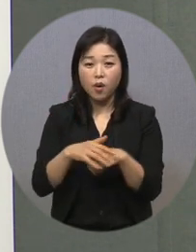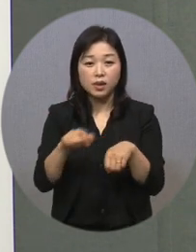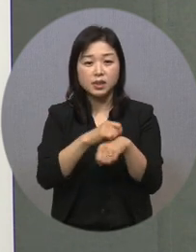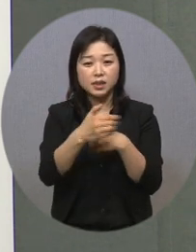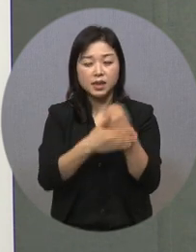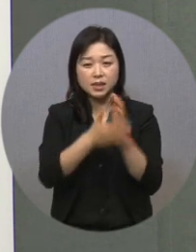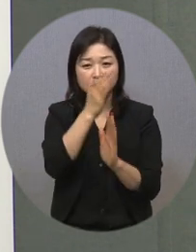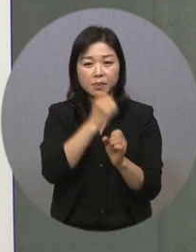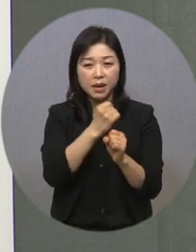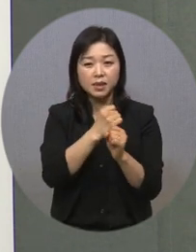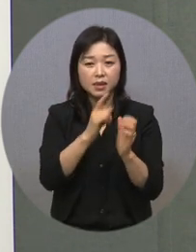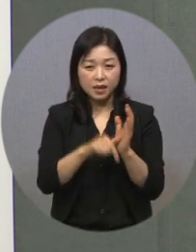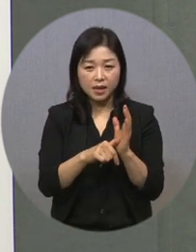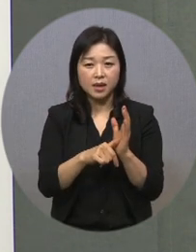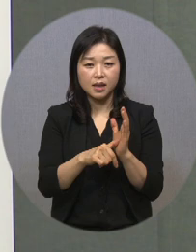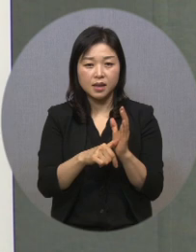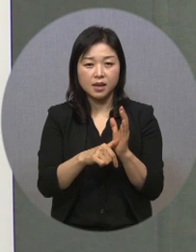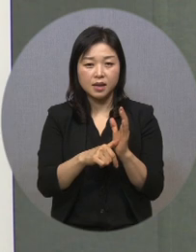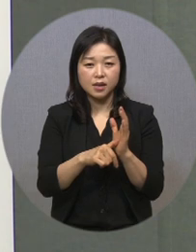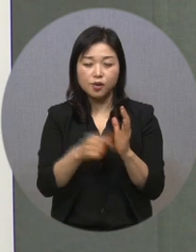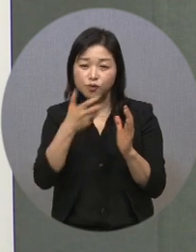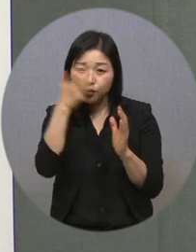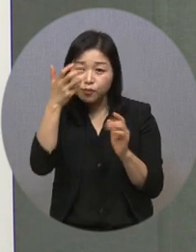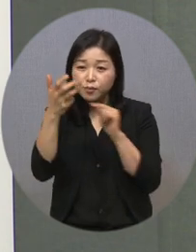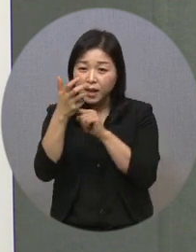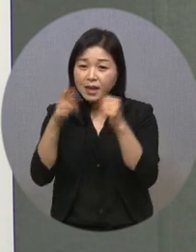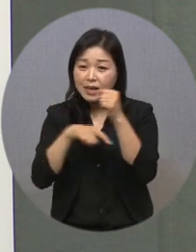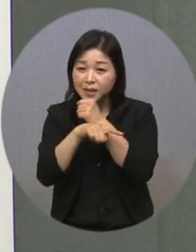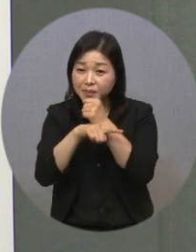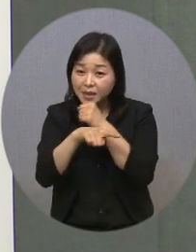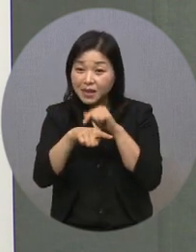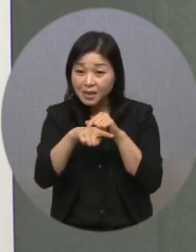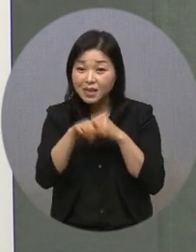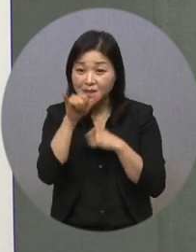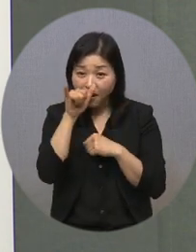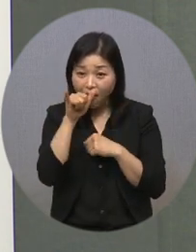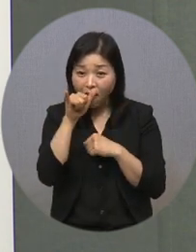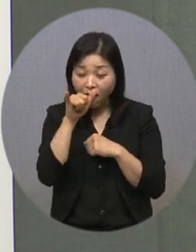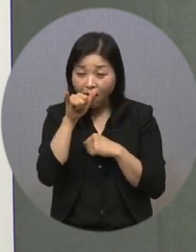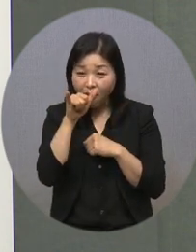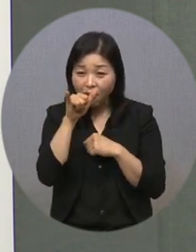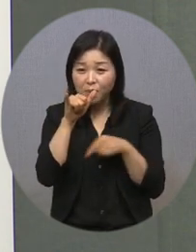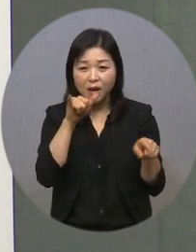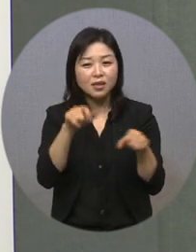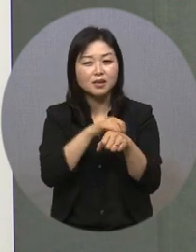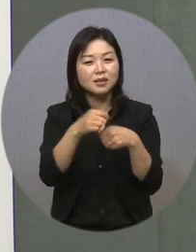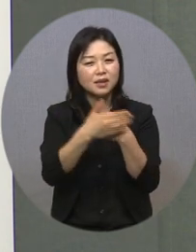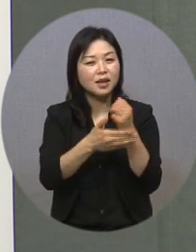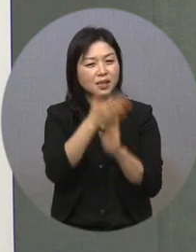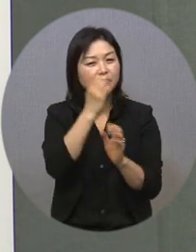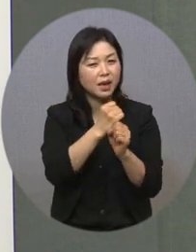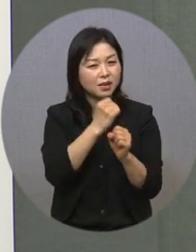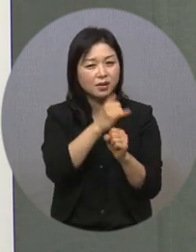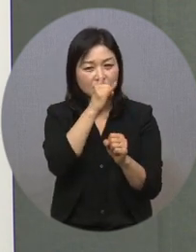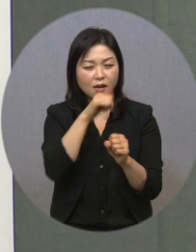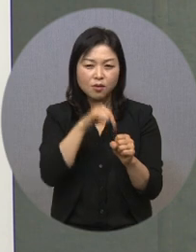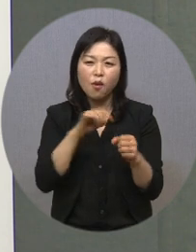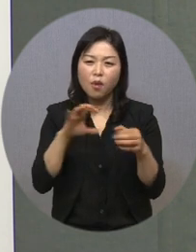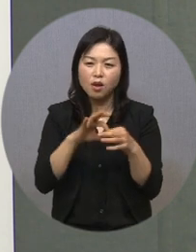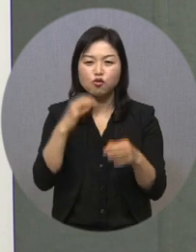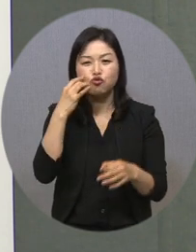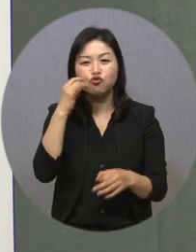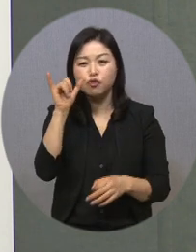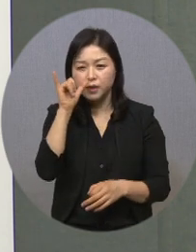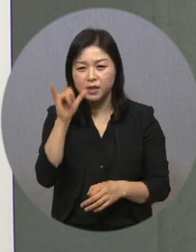특례시를 만들 때는 어떤 꿈이 담겨 있기 때문에 만든 거 아니겠어요. 그래서 그런 것이 매우 궁금한데